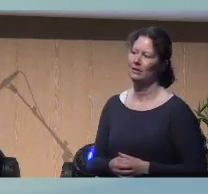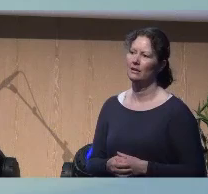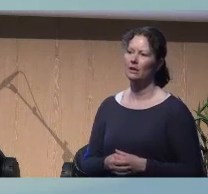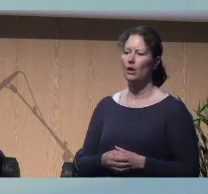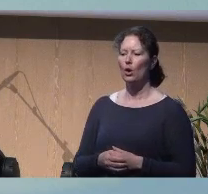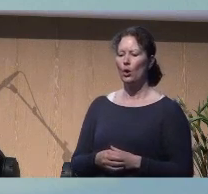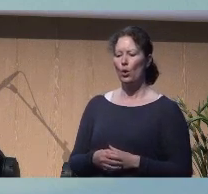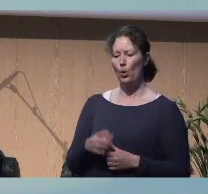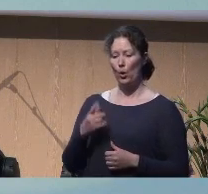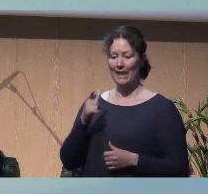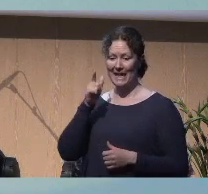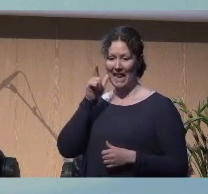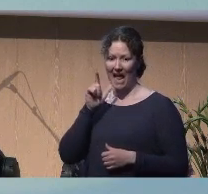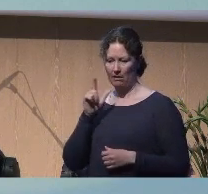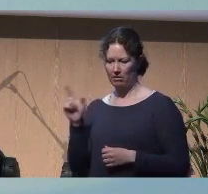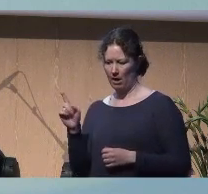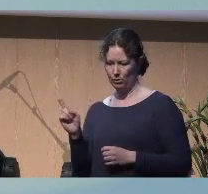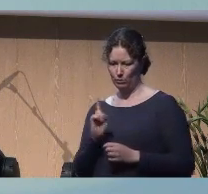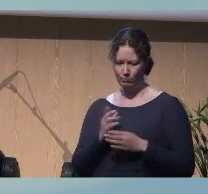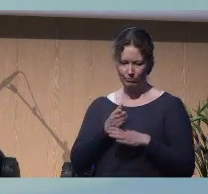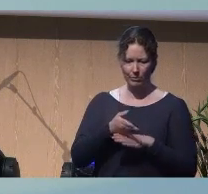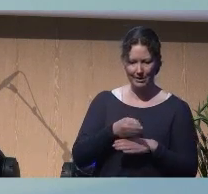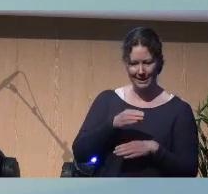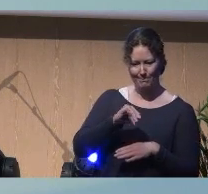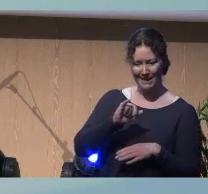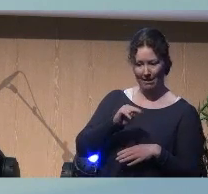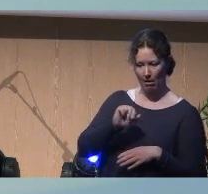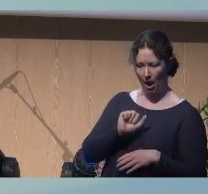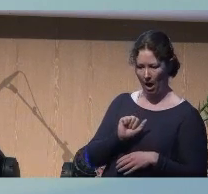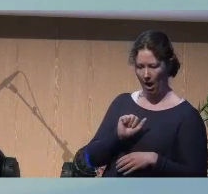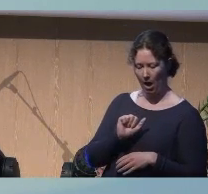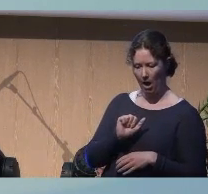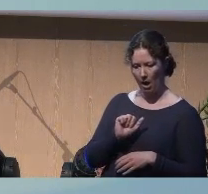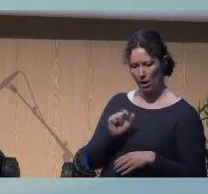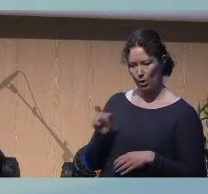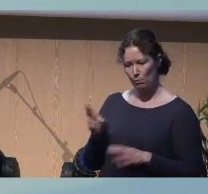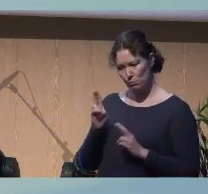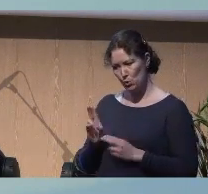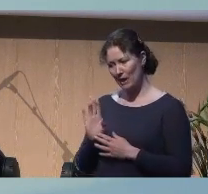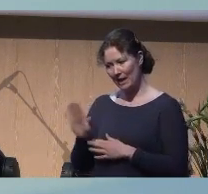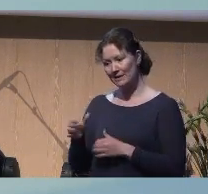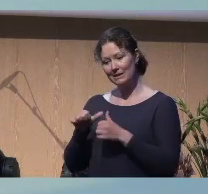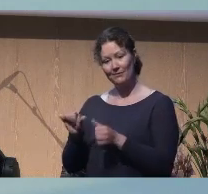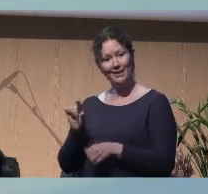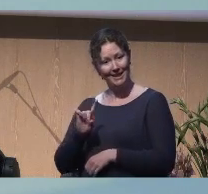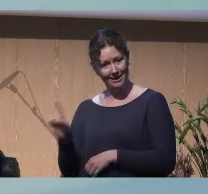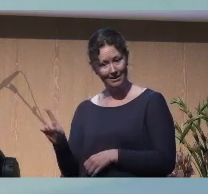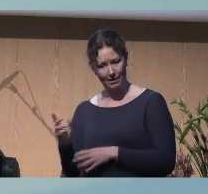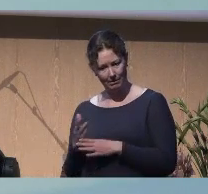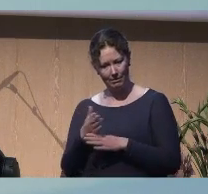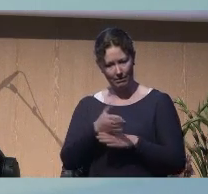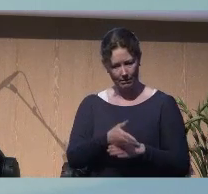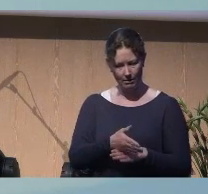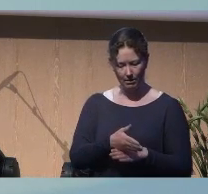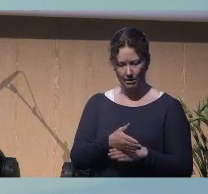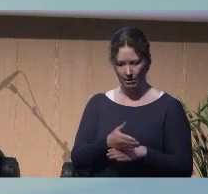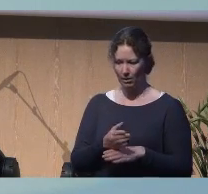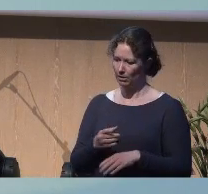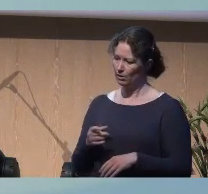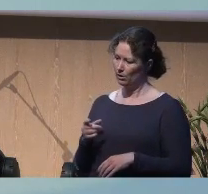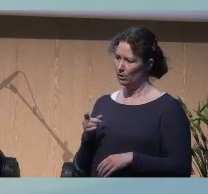en Lena som kommer til Mina, som bruker av sin fritid, som ikke